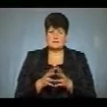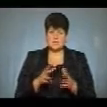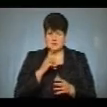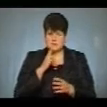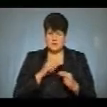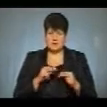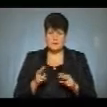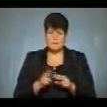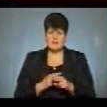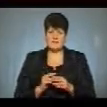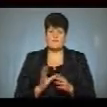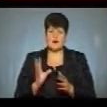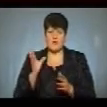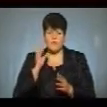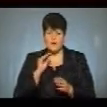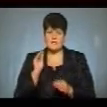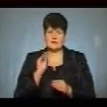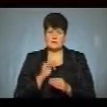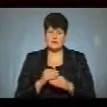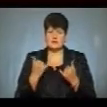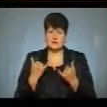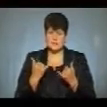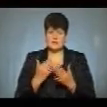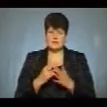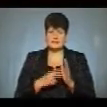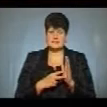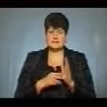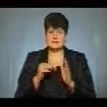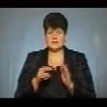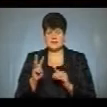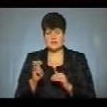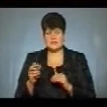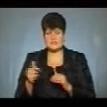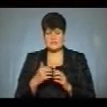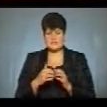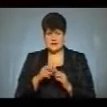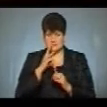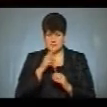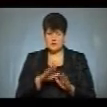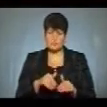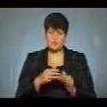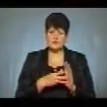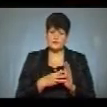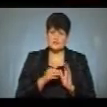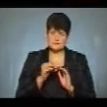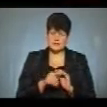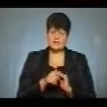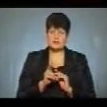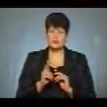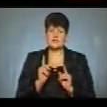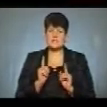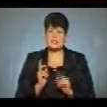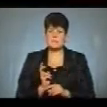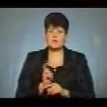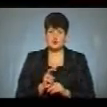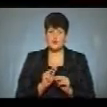без урахування надбавок. Каже, нині в середньому освітяни мають 7300 гривень. Вони ж пропонують 8 тисяч. І це для тих, хто тільки прийшов працювати